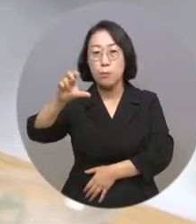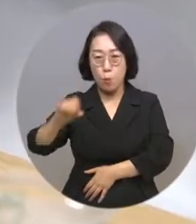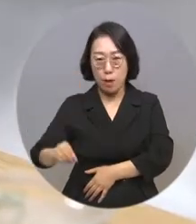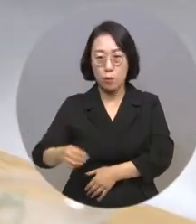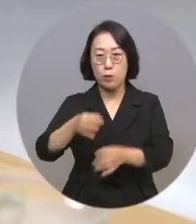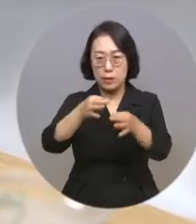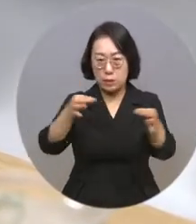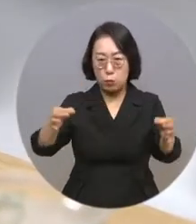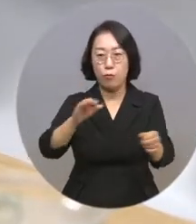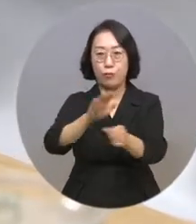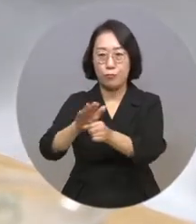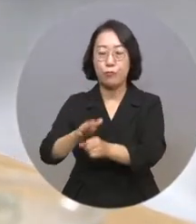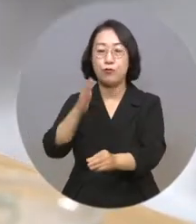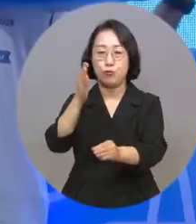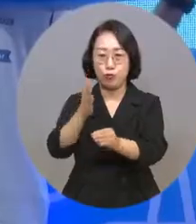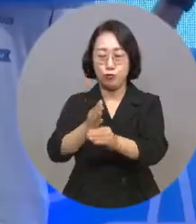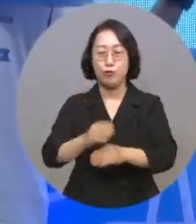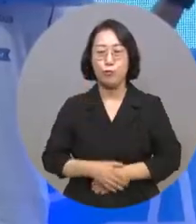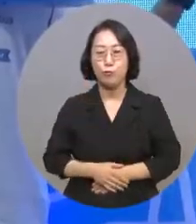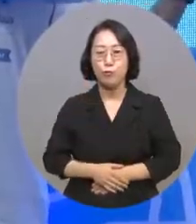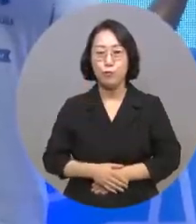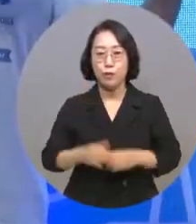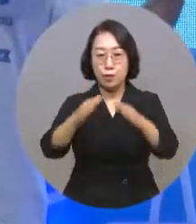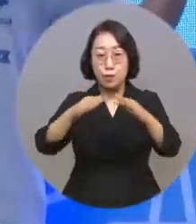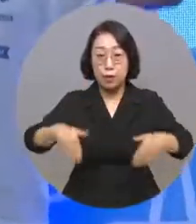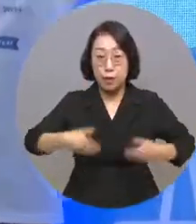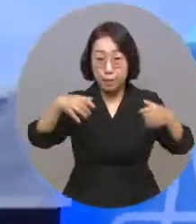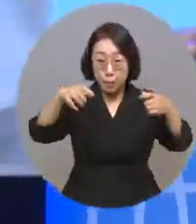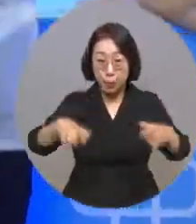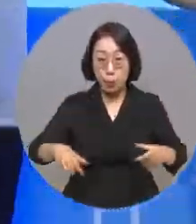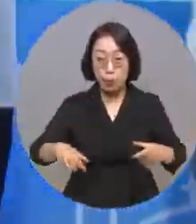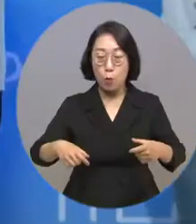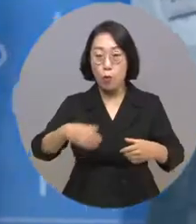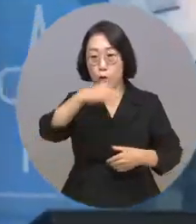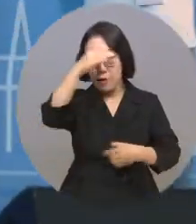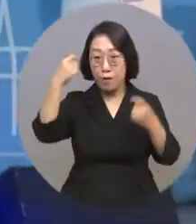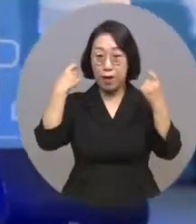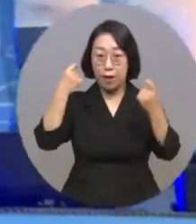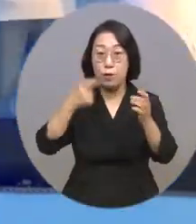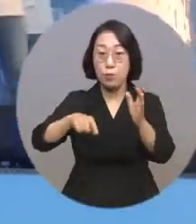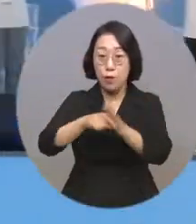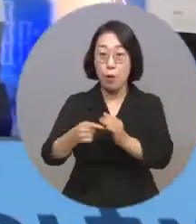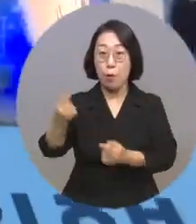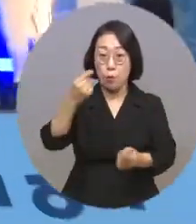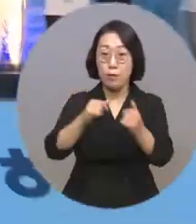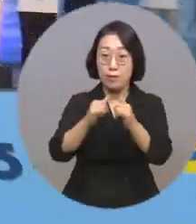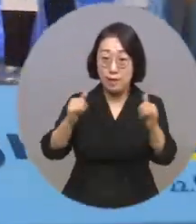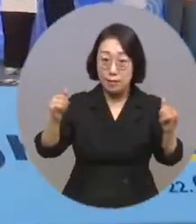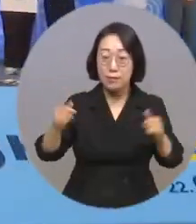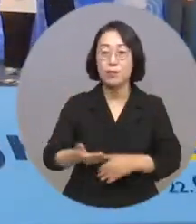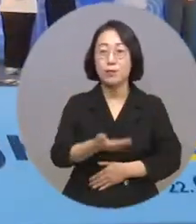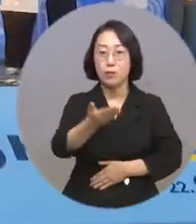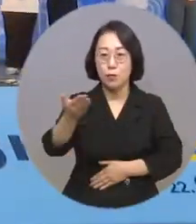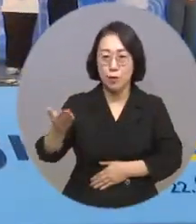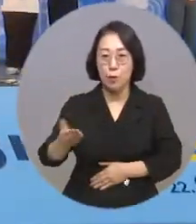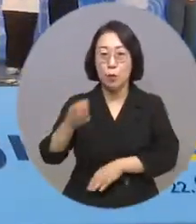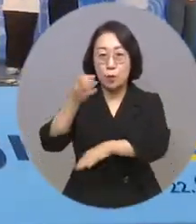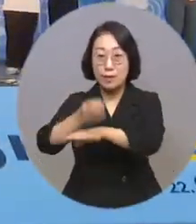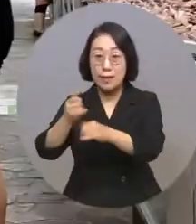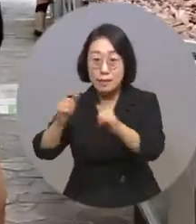원을 지원해주고 있습니다. 전남도는 전남 방문의 해를 맞아 전남을 찾는 관광객과 소비자를